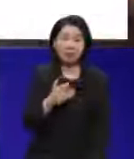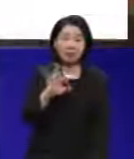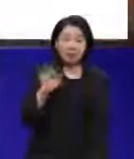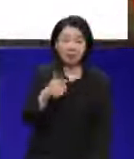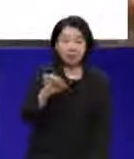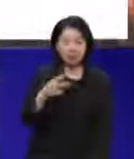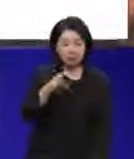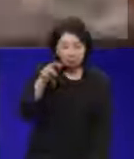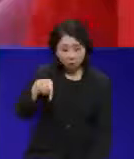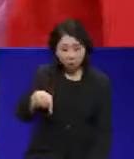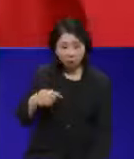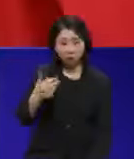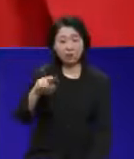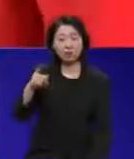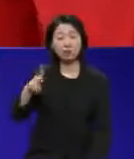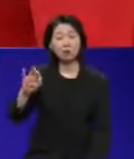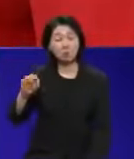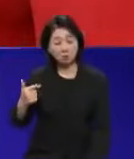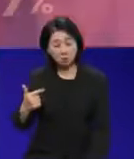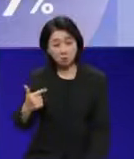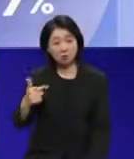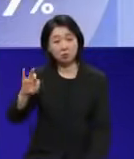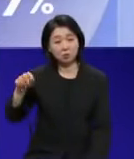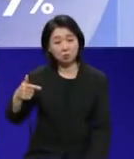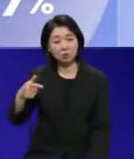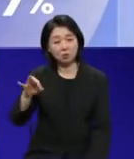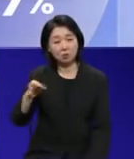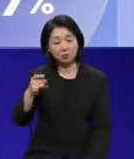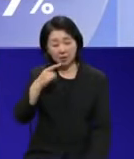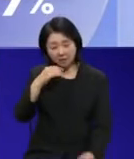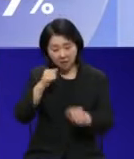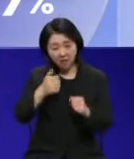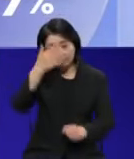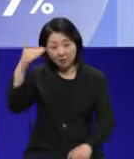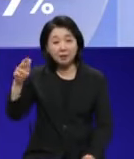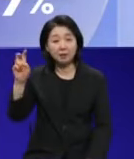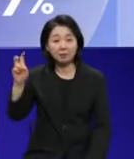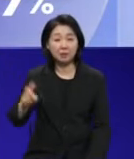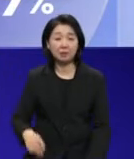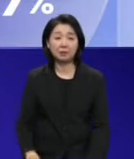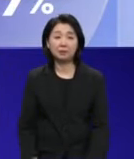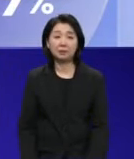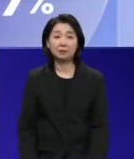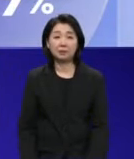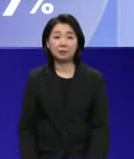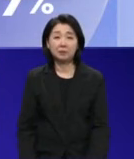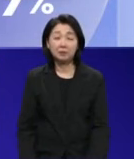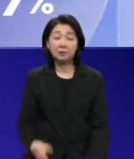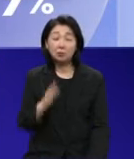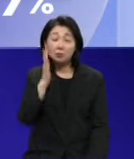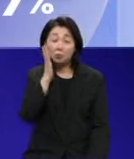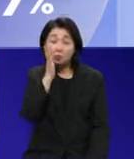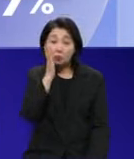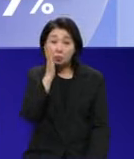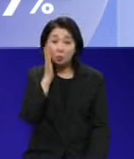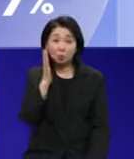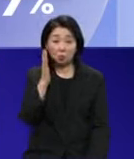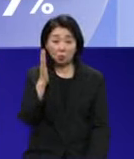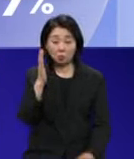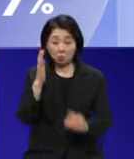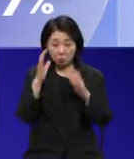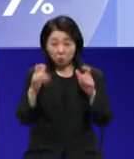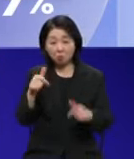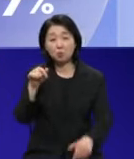분들이 그나마 다행이겠죠 국민의 힘으로서 그리고이 갑 쪽은 이제 한강 이북 쪽에서 항상 이제 인재근